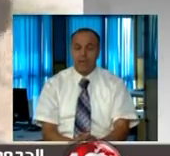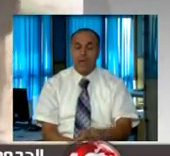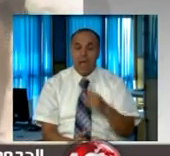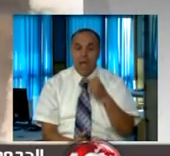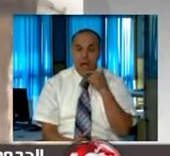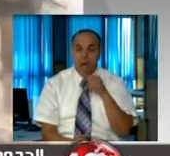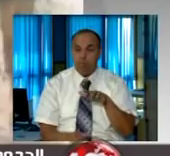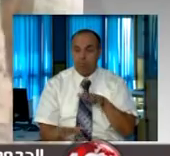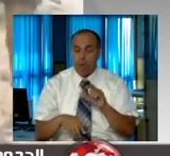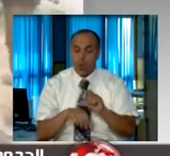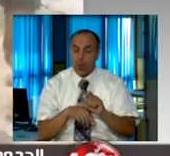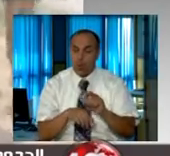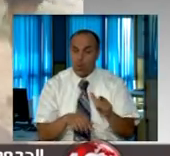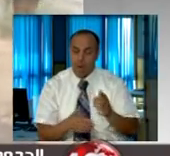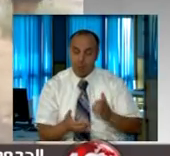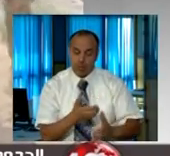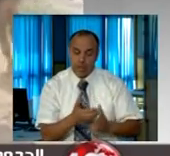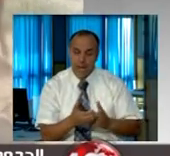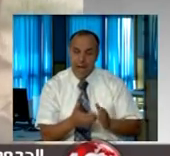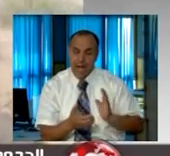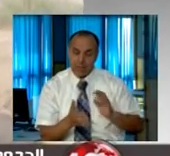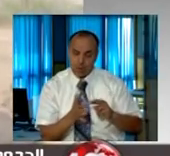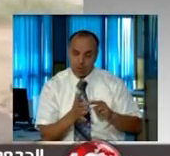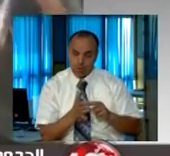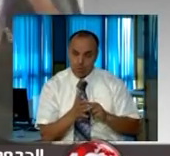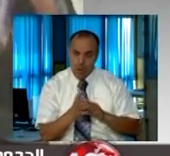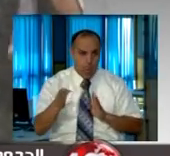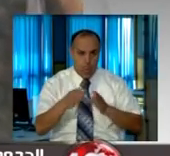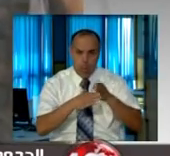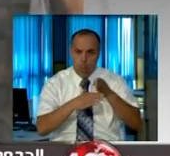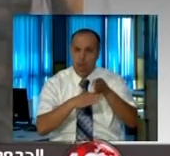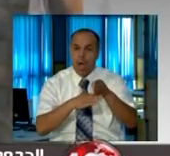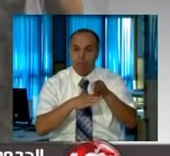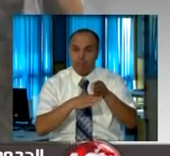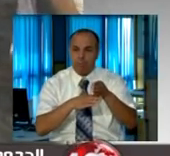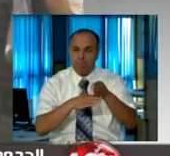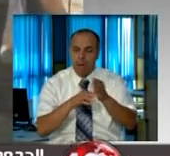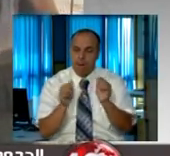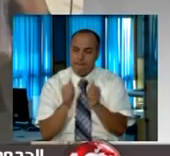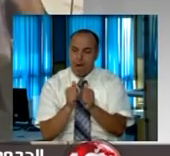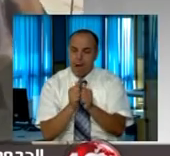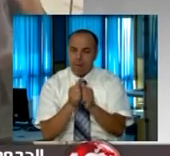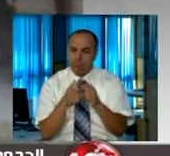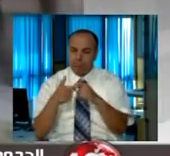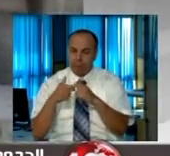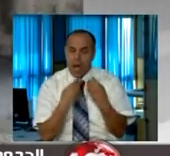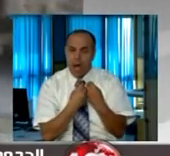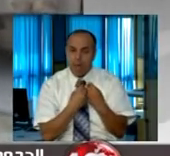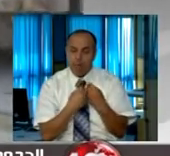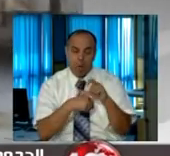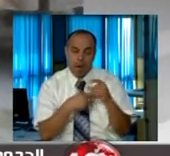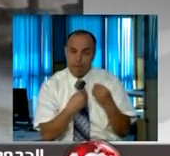وبالتزامن مع التحركات التركية قام مسلحون من الجيش السوري بالتوجه نحو جرابلس بالتنسيق مع التحالف الدولي